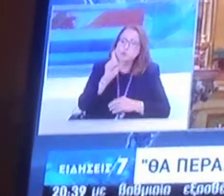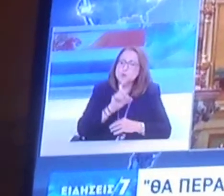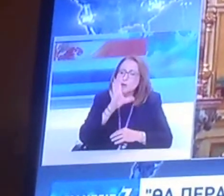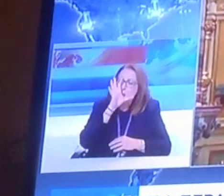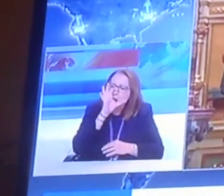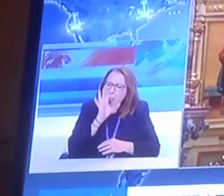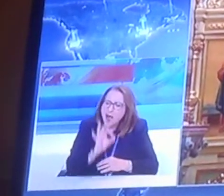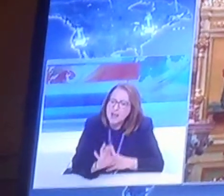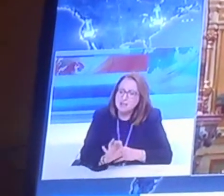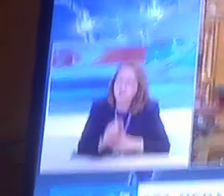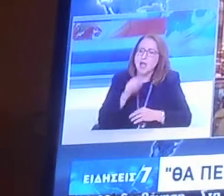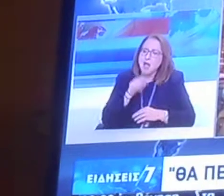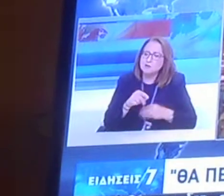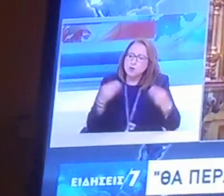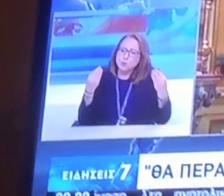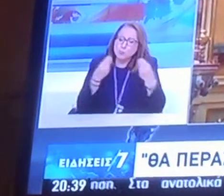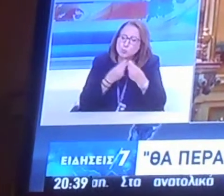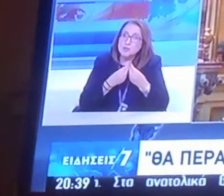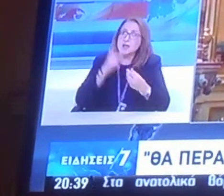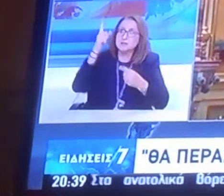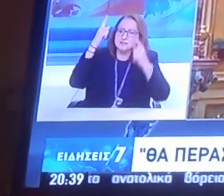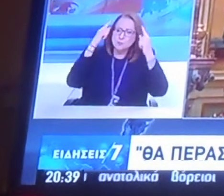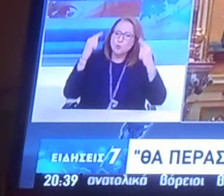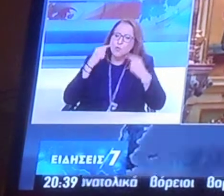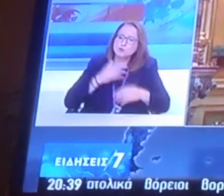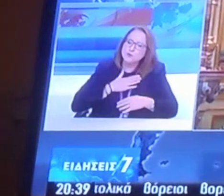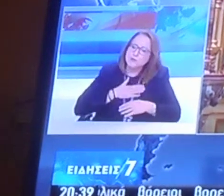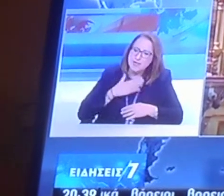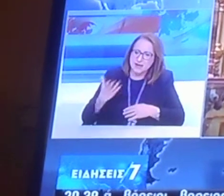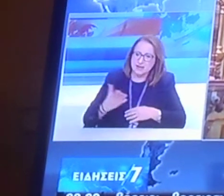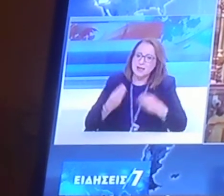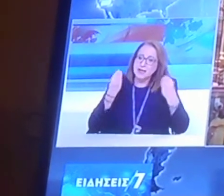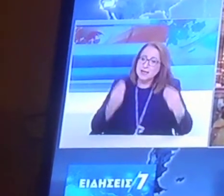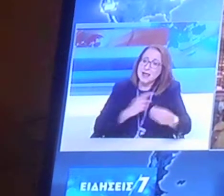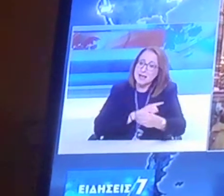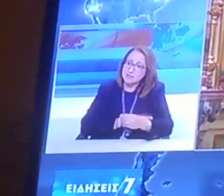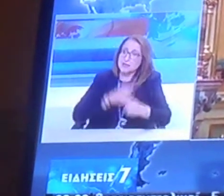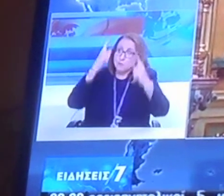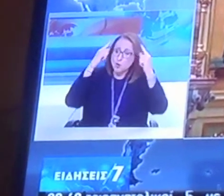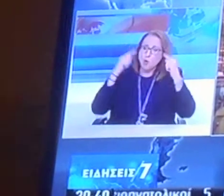Θεό ευάρεστο. Καλή δύναμη και ο Θεός μαζί μας.